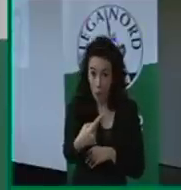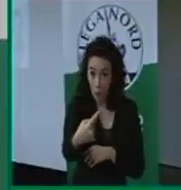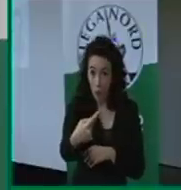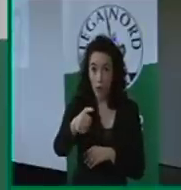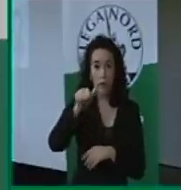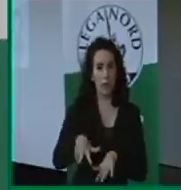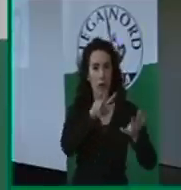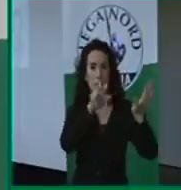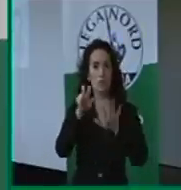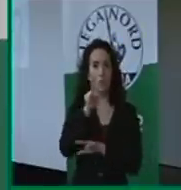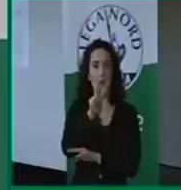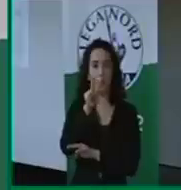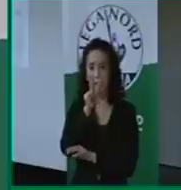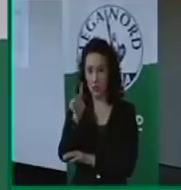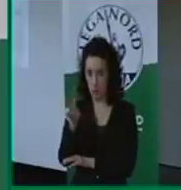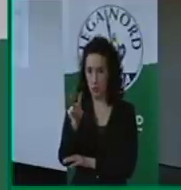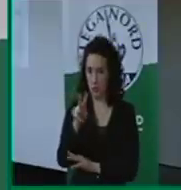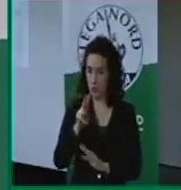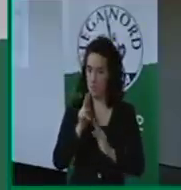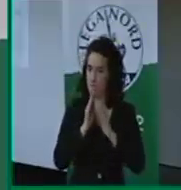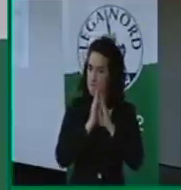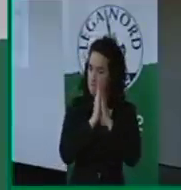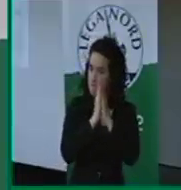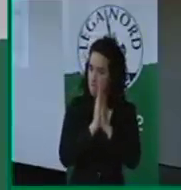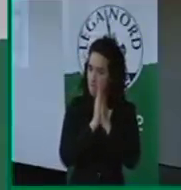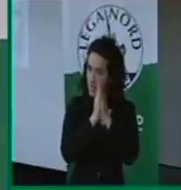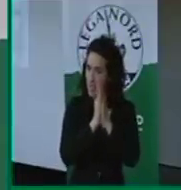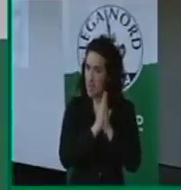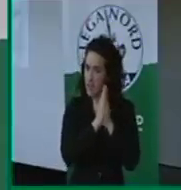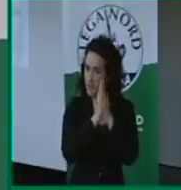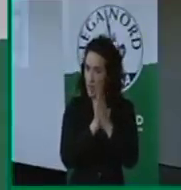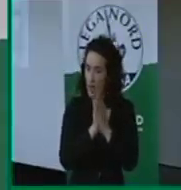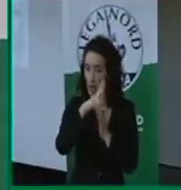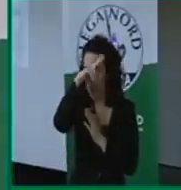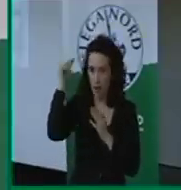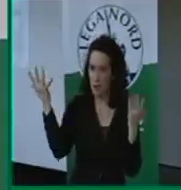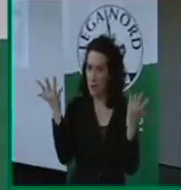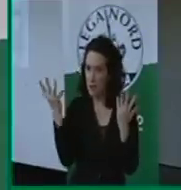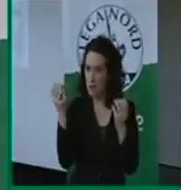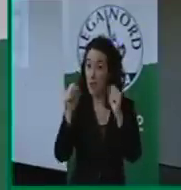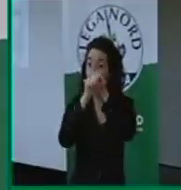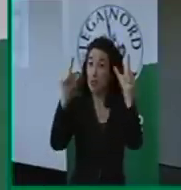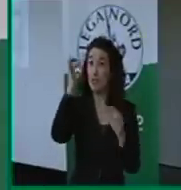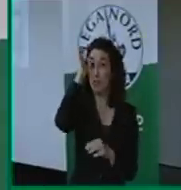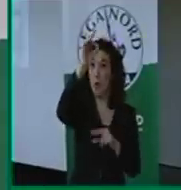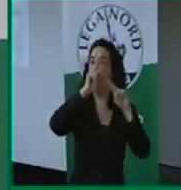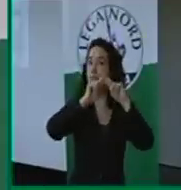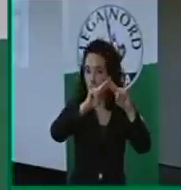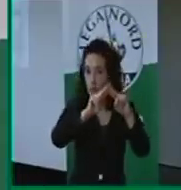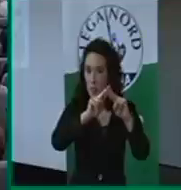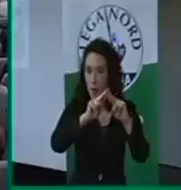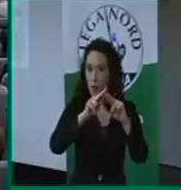1822 la chiesa riconosce che il sole è fermo e la terra